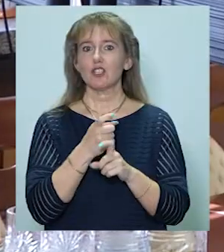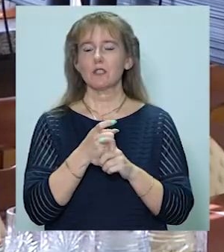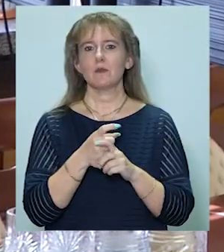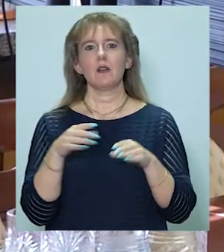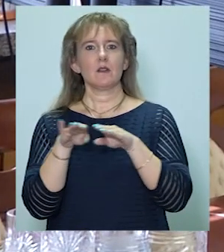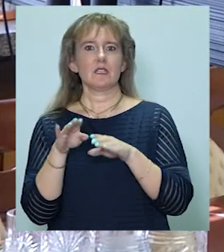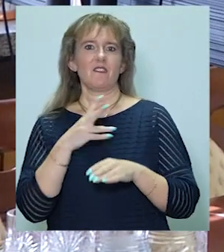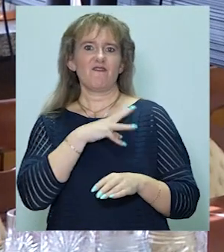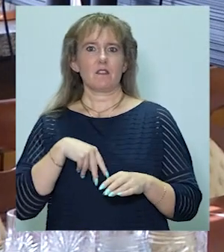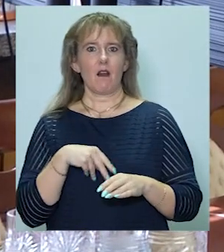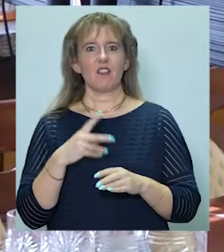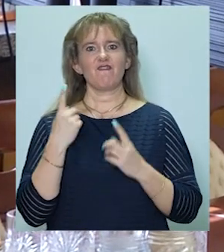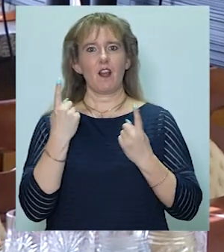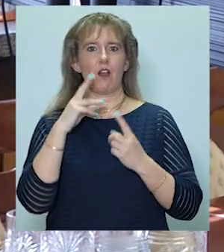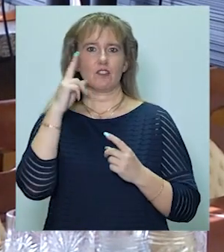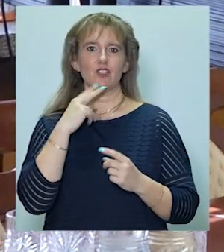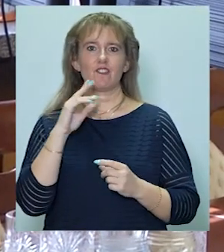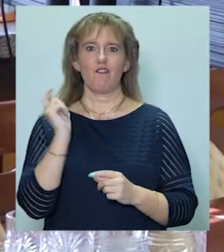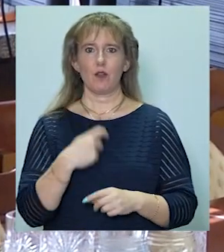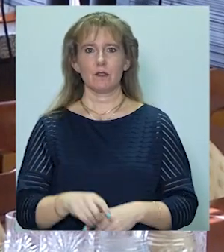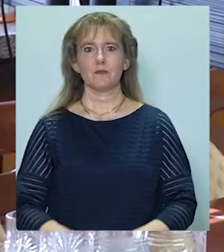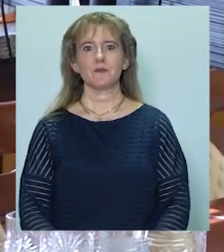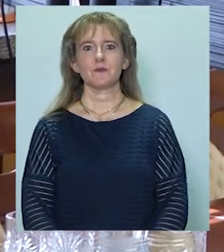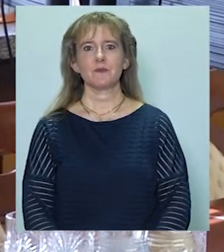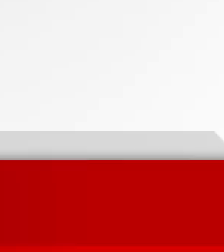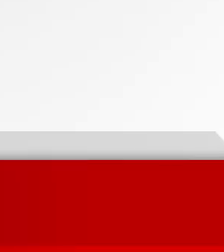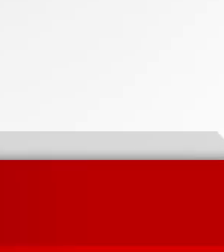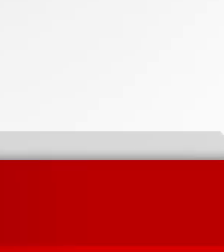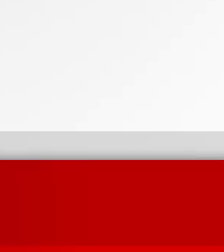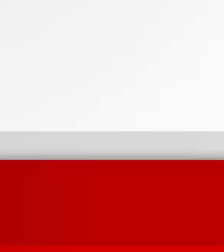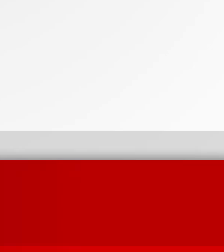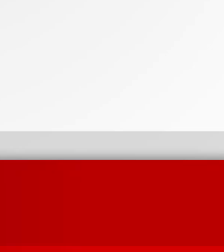узников фашизма к статусу ветеранов Великой Отечественной войны.